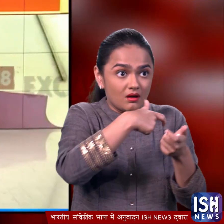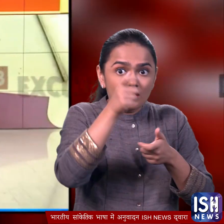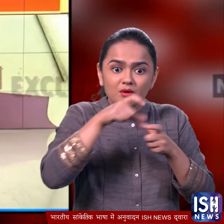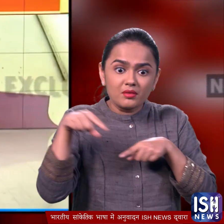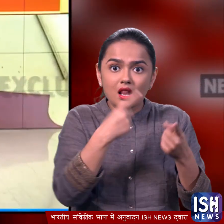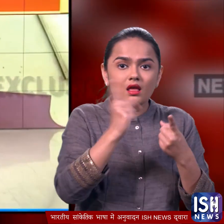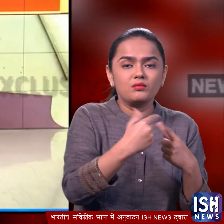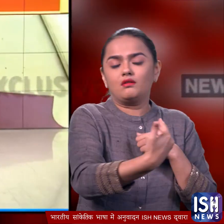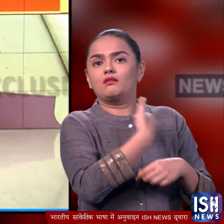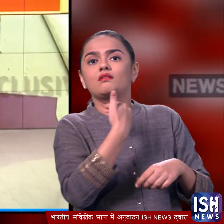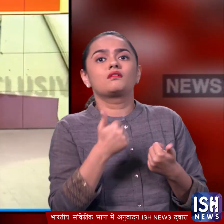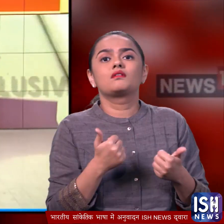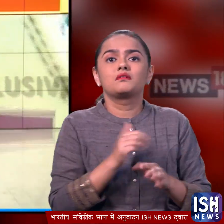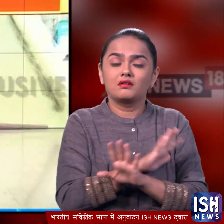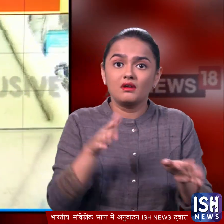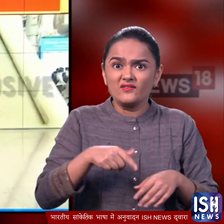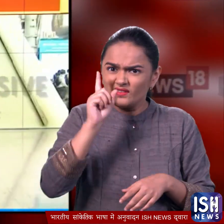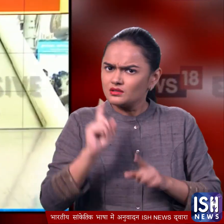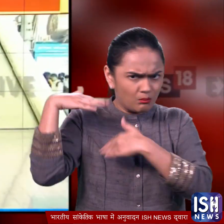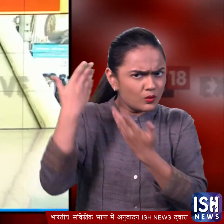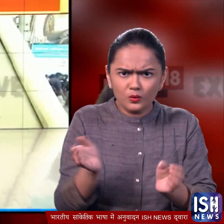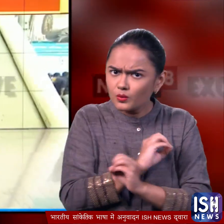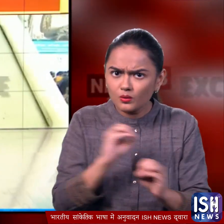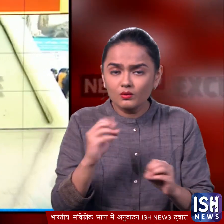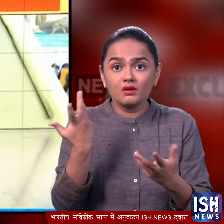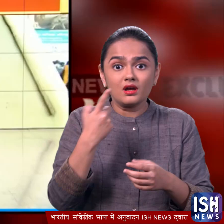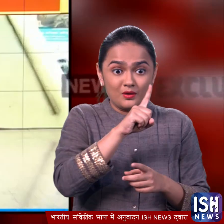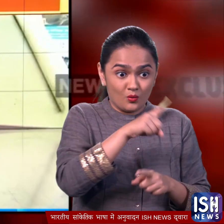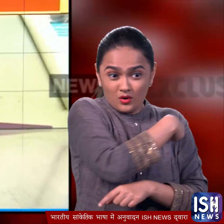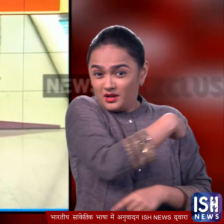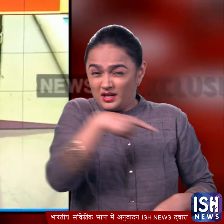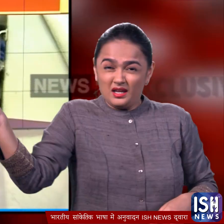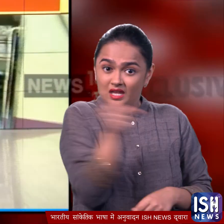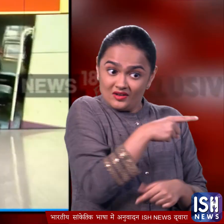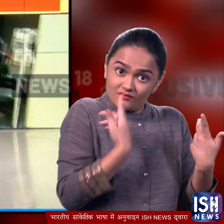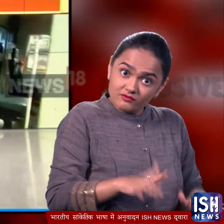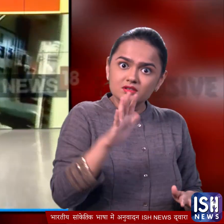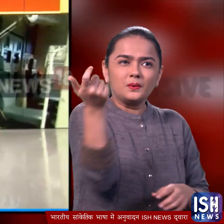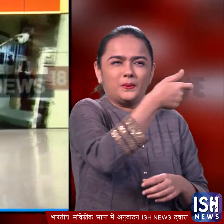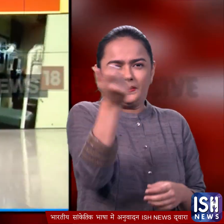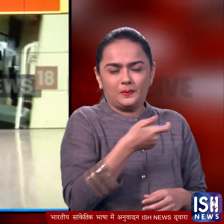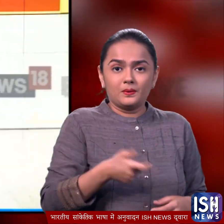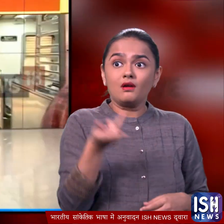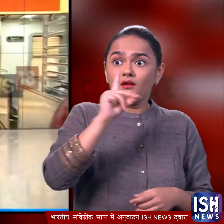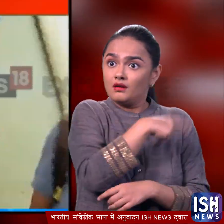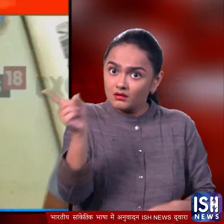लोकल ट्रेनों की सेवाओं पर महामारी का असर फिर न पड़े। ऐसा पहली बार है जब ट्रेनों को हर फेरे के बाद सैनिटाइज किया जा रहा